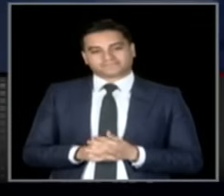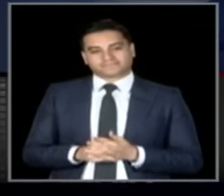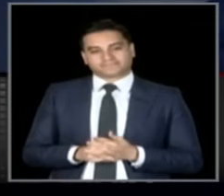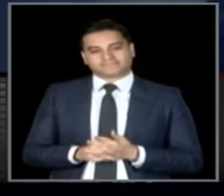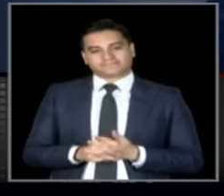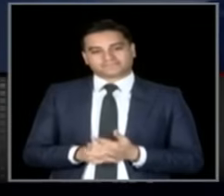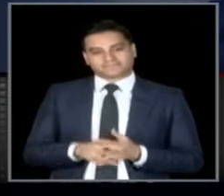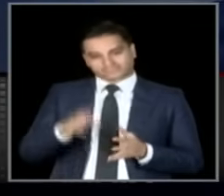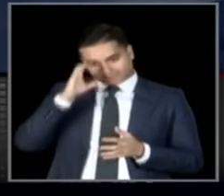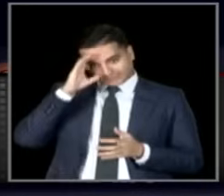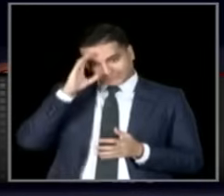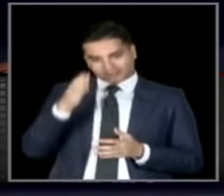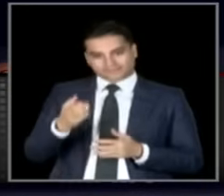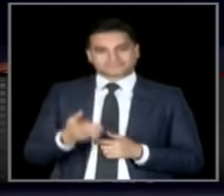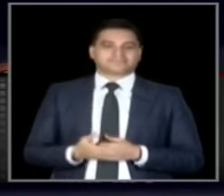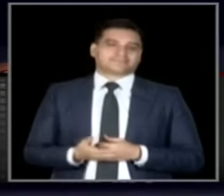ندى زمالك.